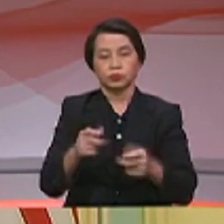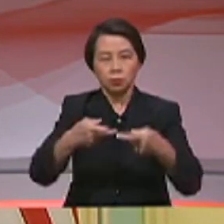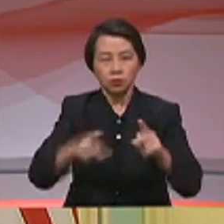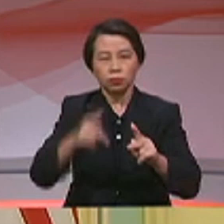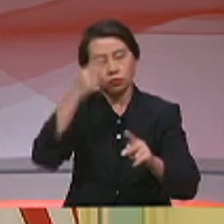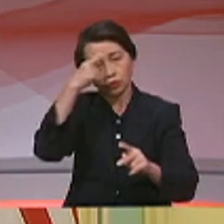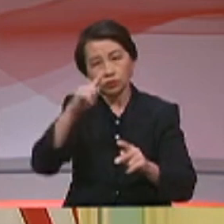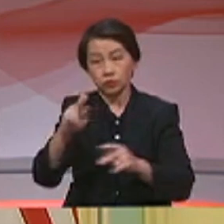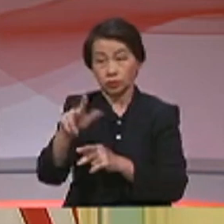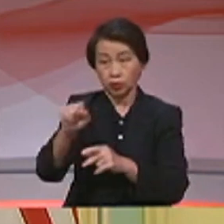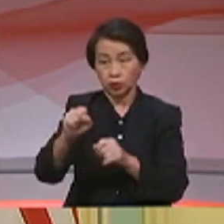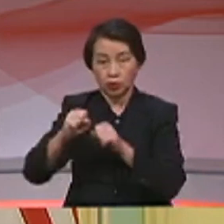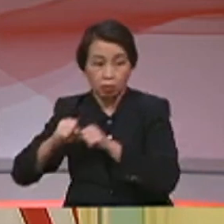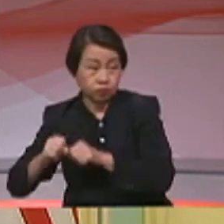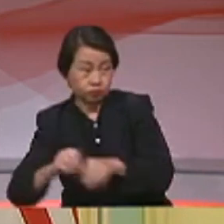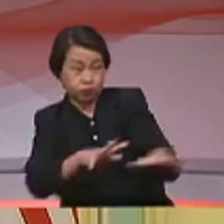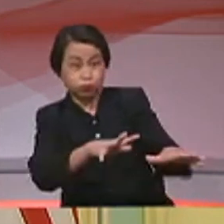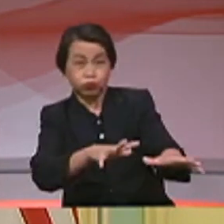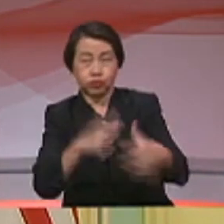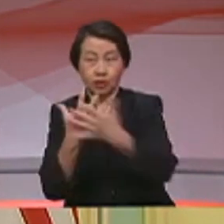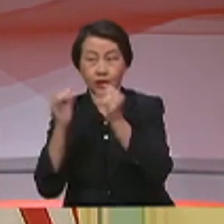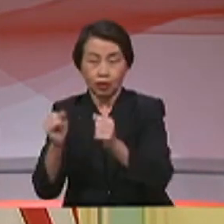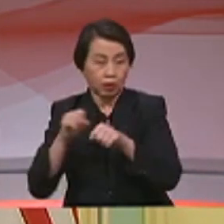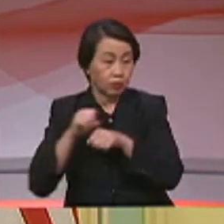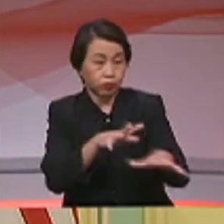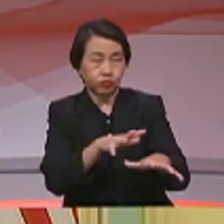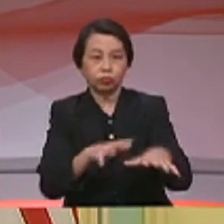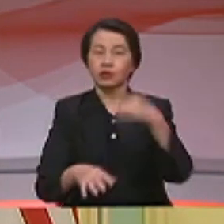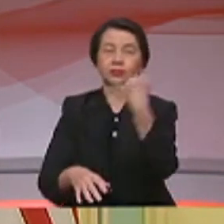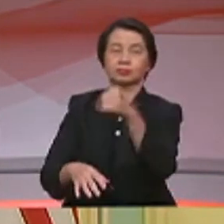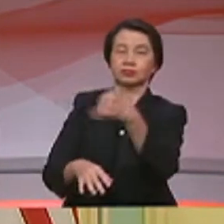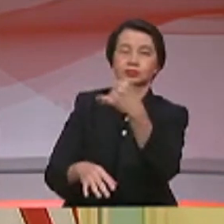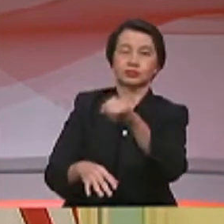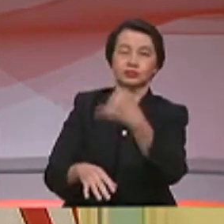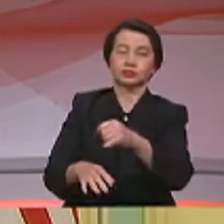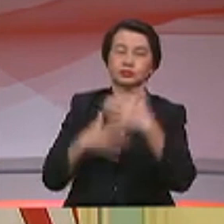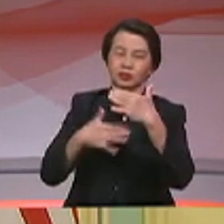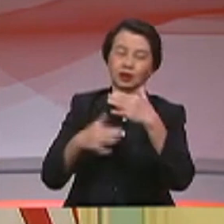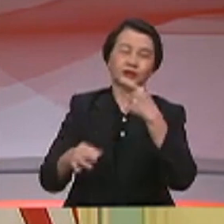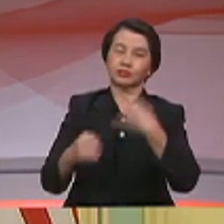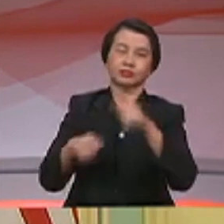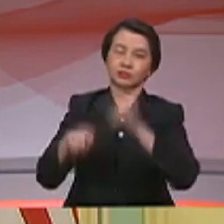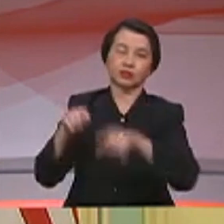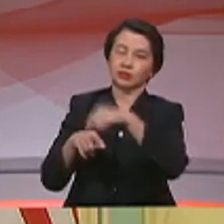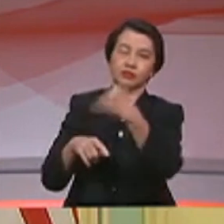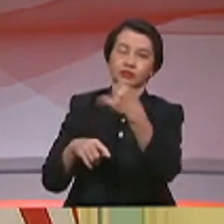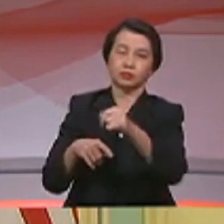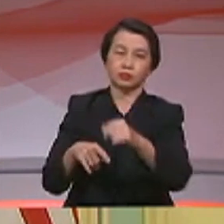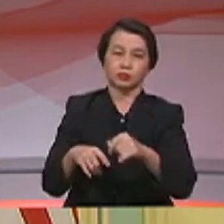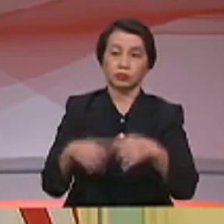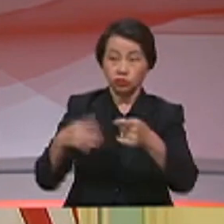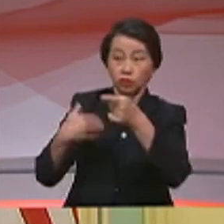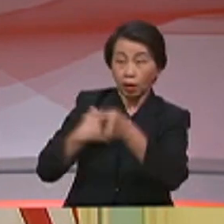peluang untuk kes itu disebarkan kepada orang ramai adalah terhad. Jadi yang dah ada